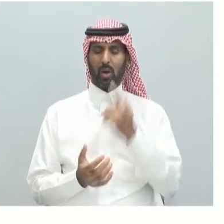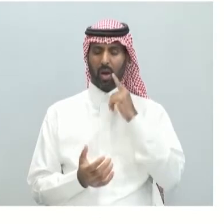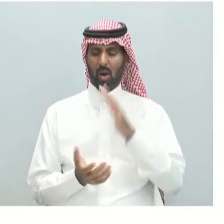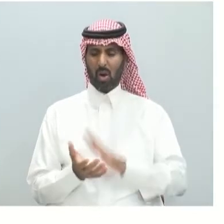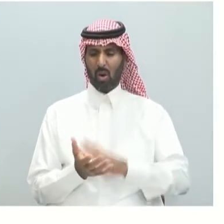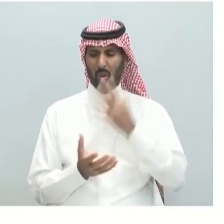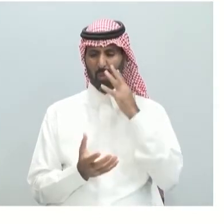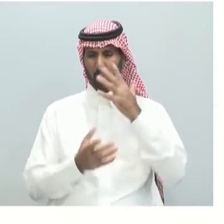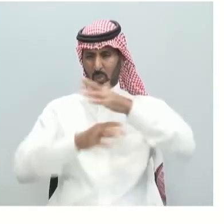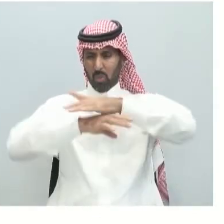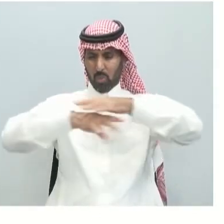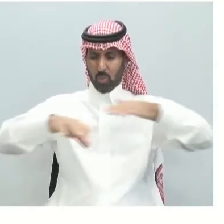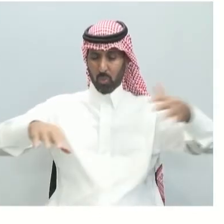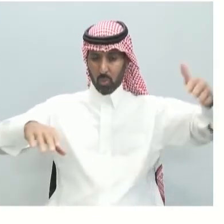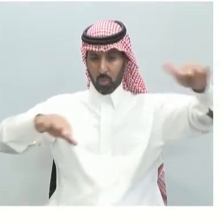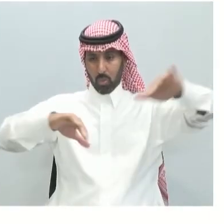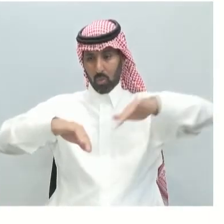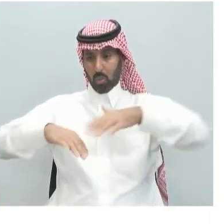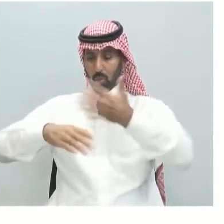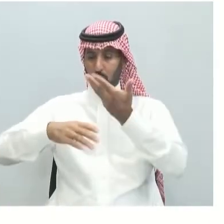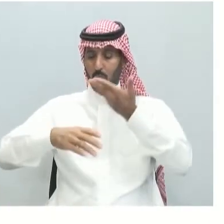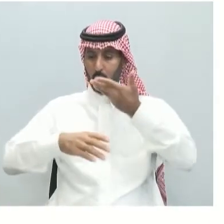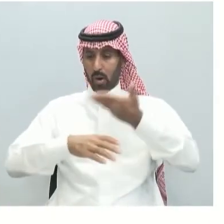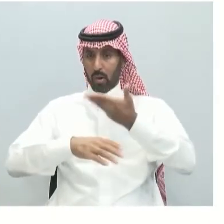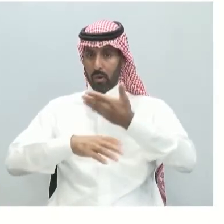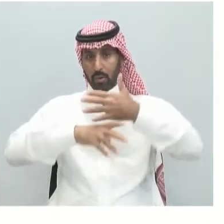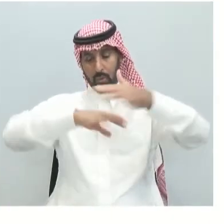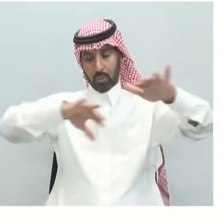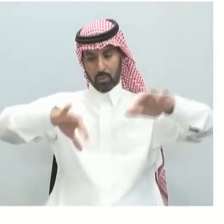ازدياد مخاطر السيول والفيضانات